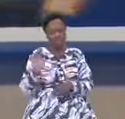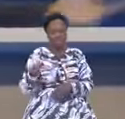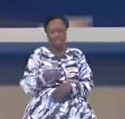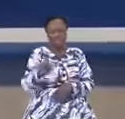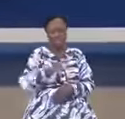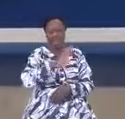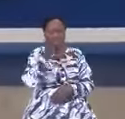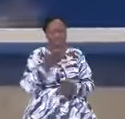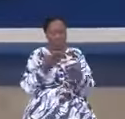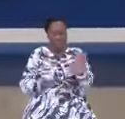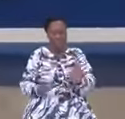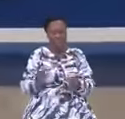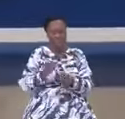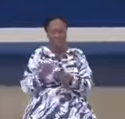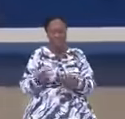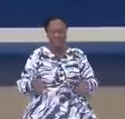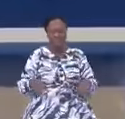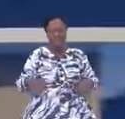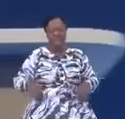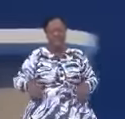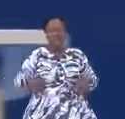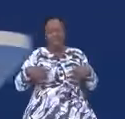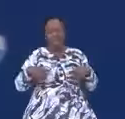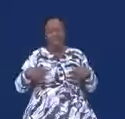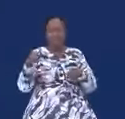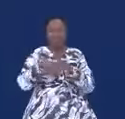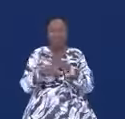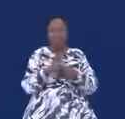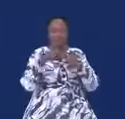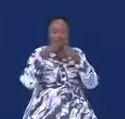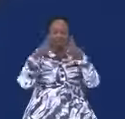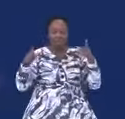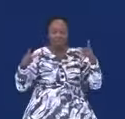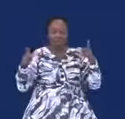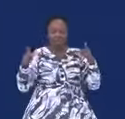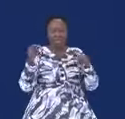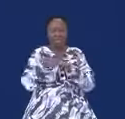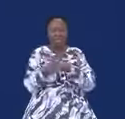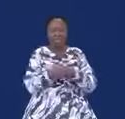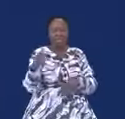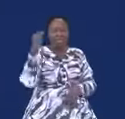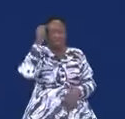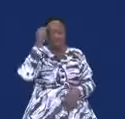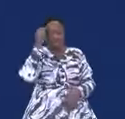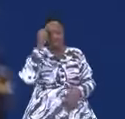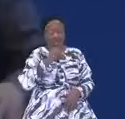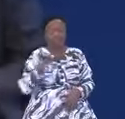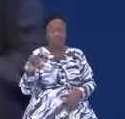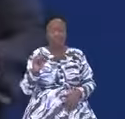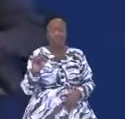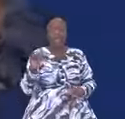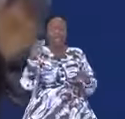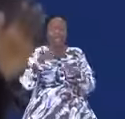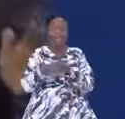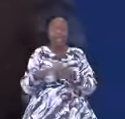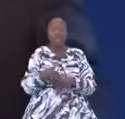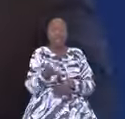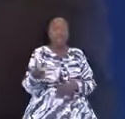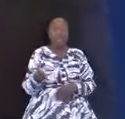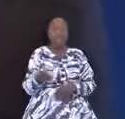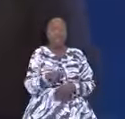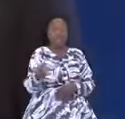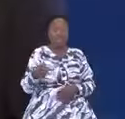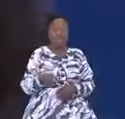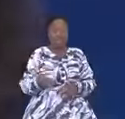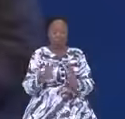dans le langage dans leurs réflexions dans la manière de faire dans